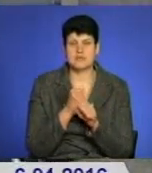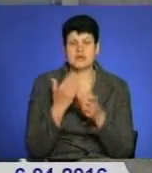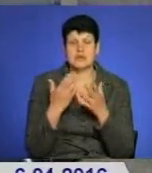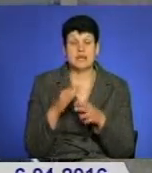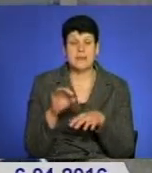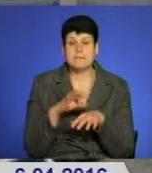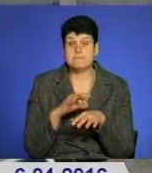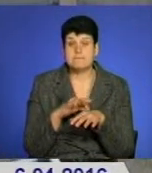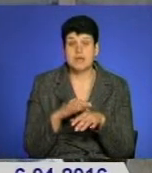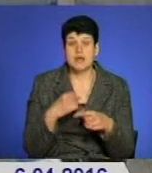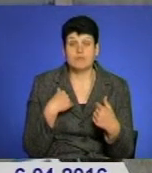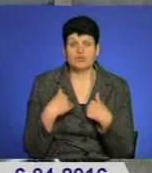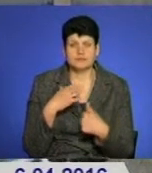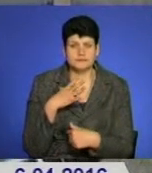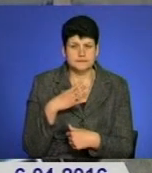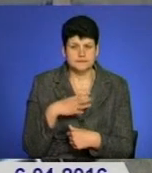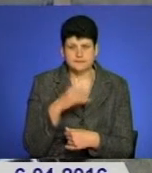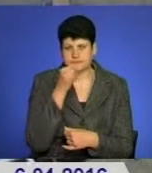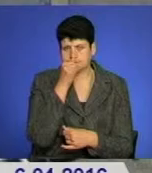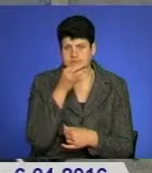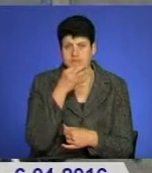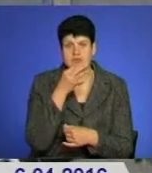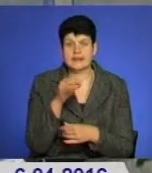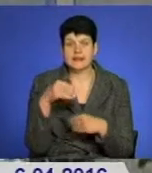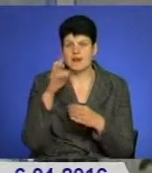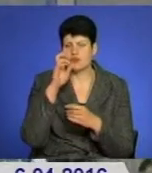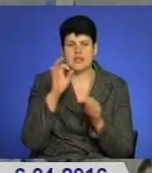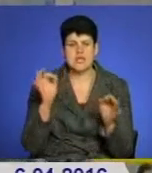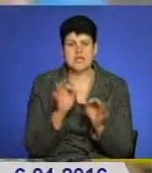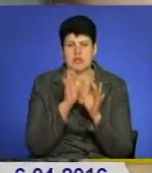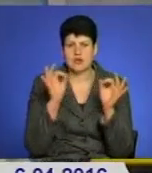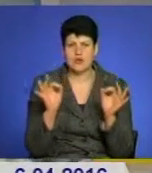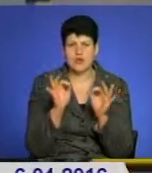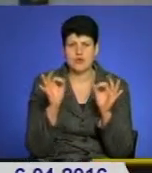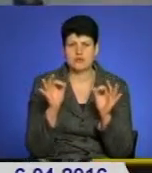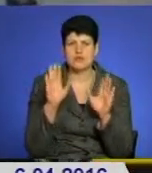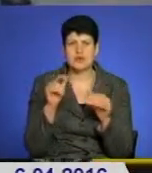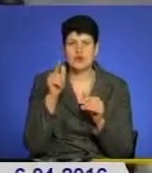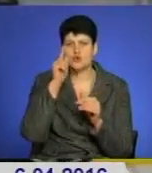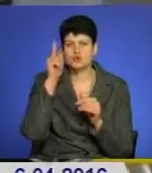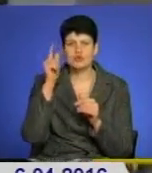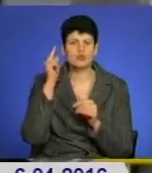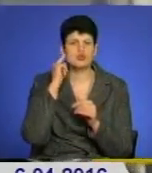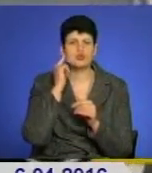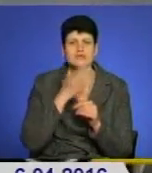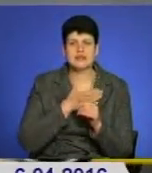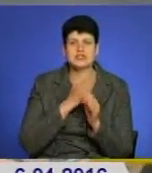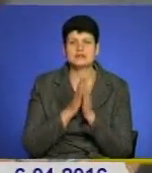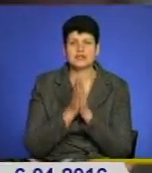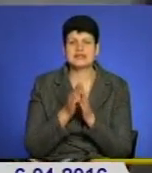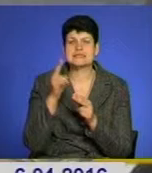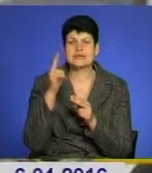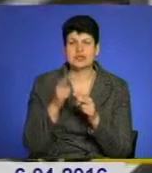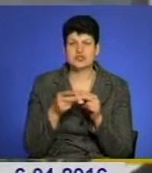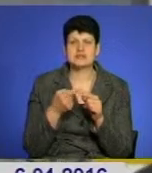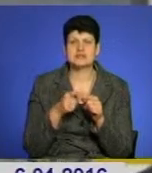терплю і які муки, то вам не передати. Не дай Боже нікому. Нехай Господь почує наші молитви і не скінчиться вже те